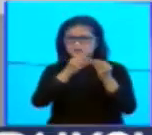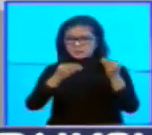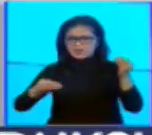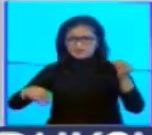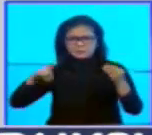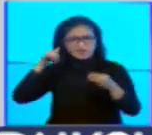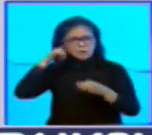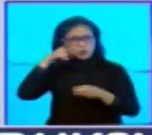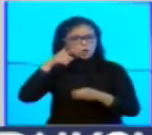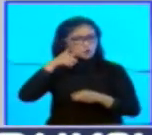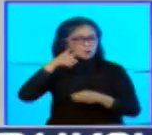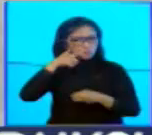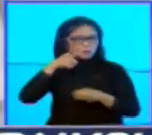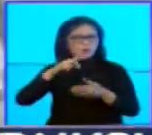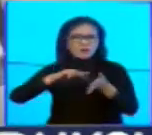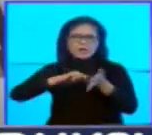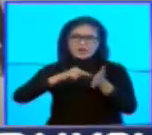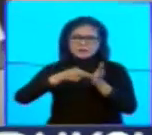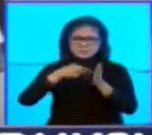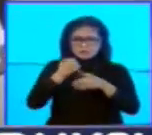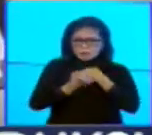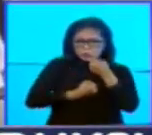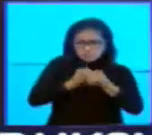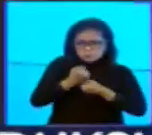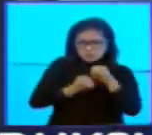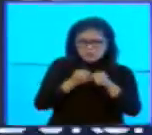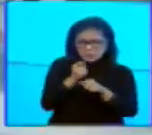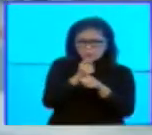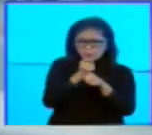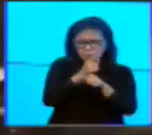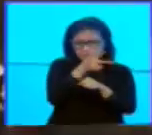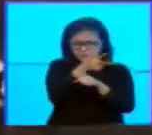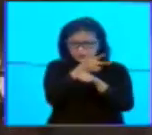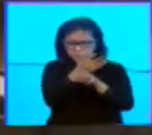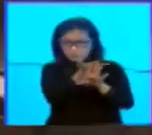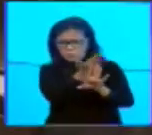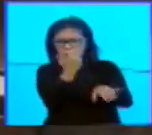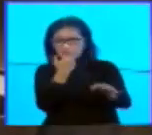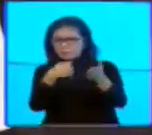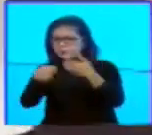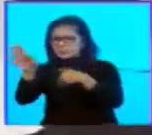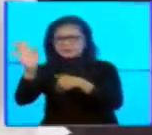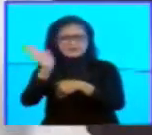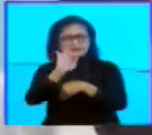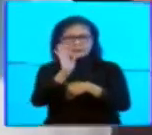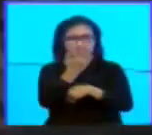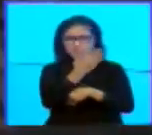perlu pulang pergi selama melakukan proses produksi. Tim Liputan iNews melaporkan.